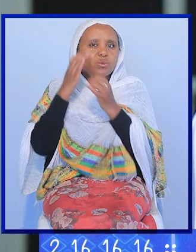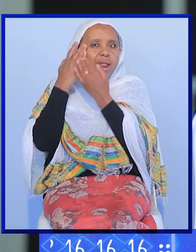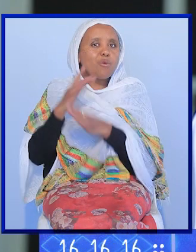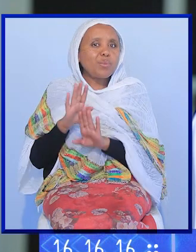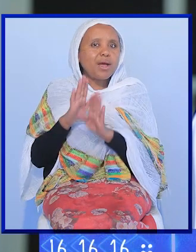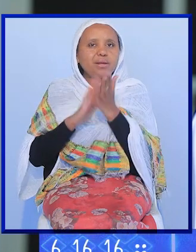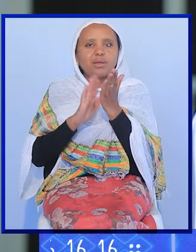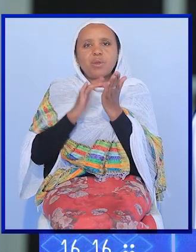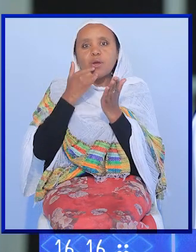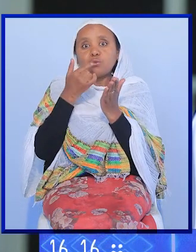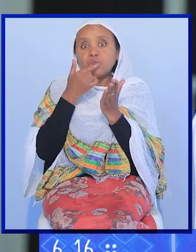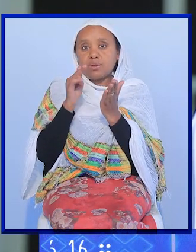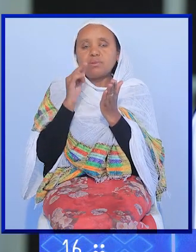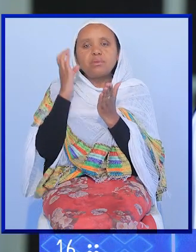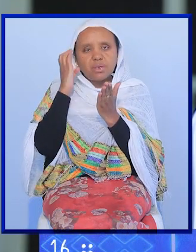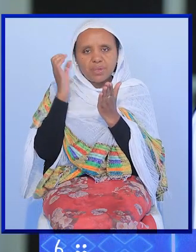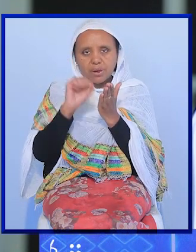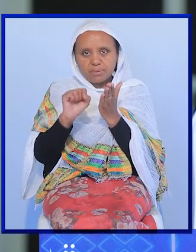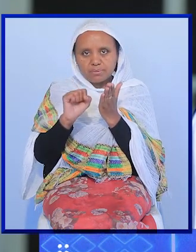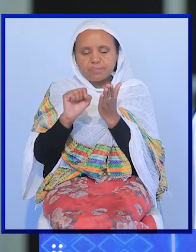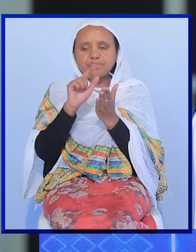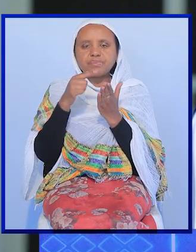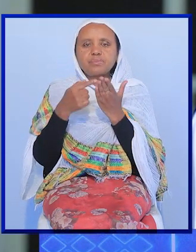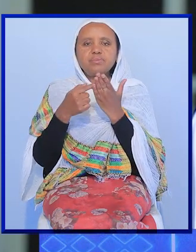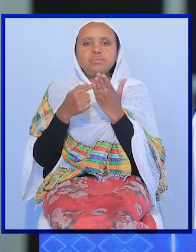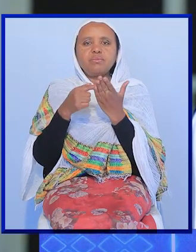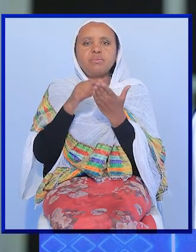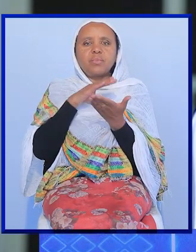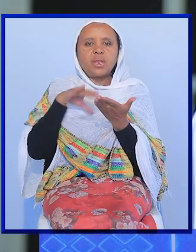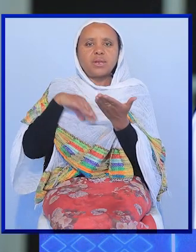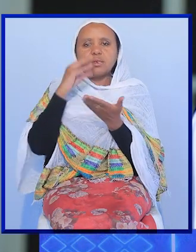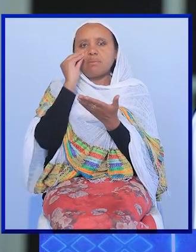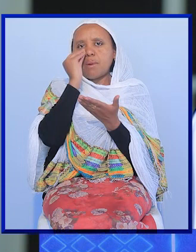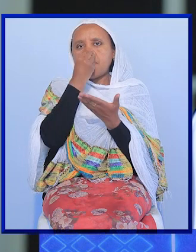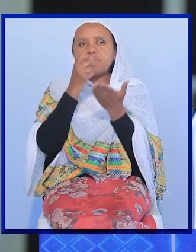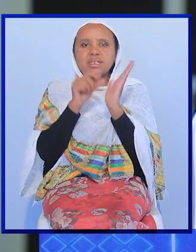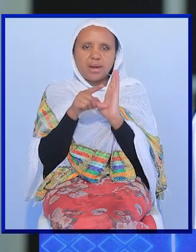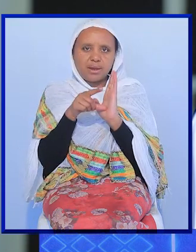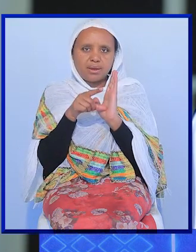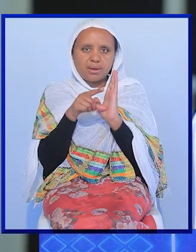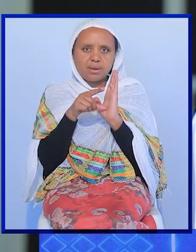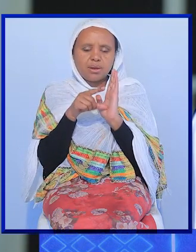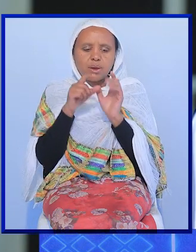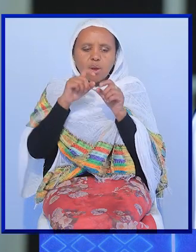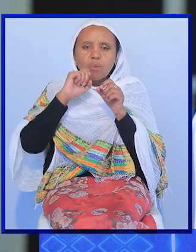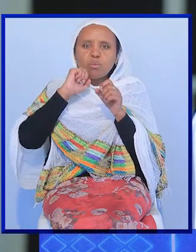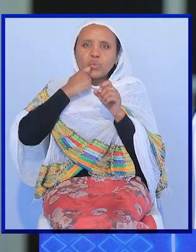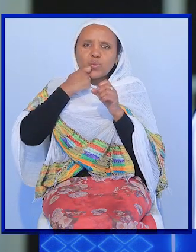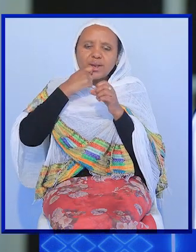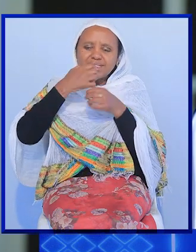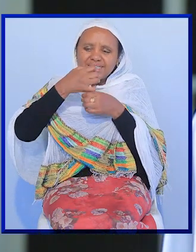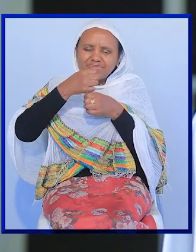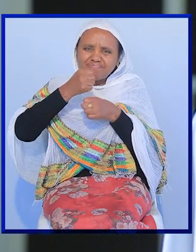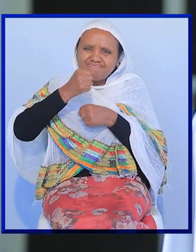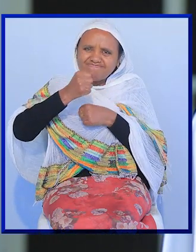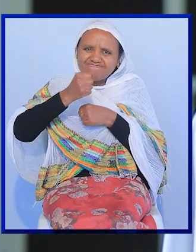አያውቁምና ይቅር በላቸው ሲል ተናግሯል አይደል እንዴ? ስለዚህ ጌታችን በአበባ ይመስላል። ብርቱካን ሲጨመቅ ከውስጡ ምን